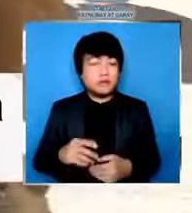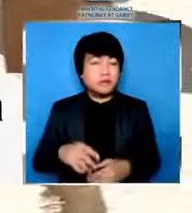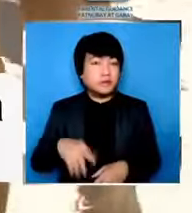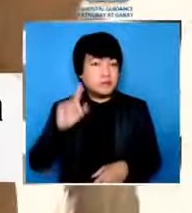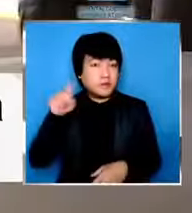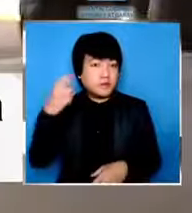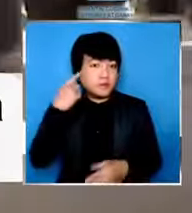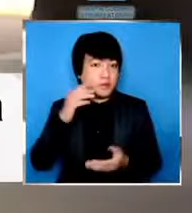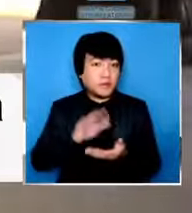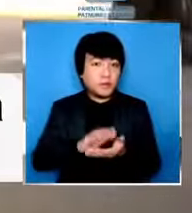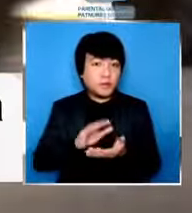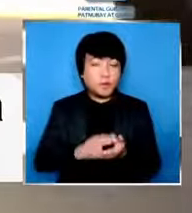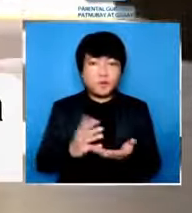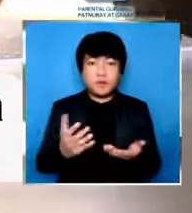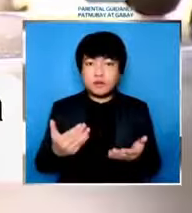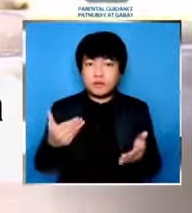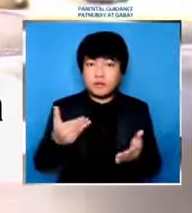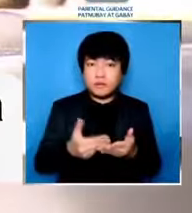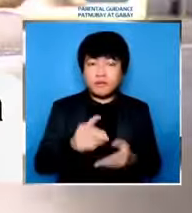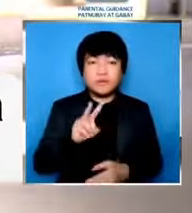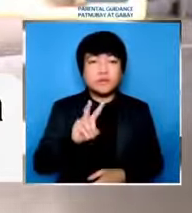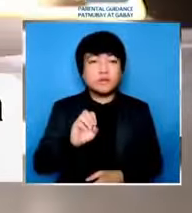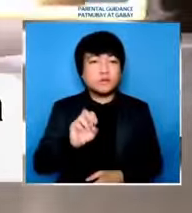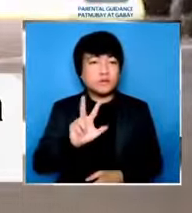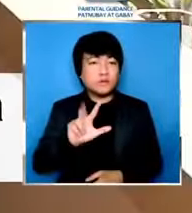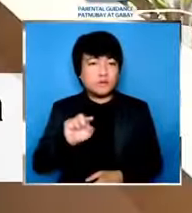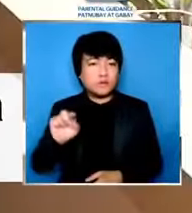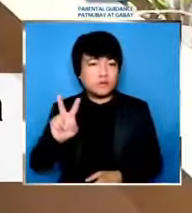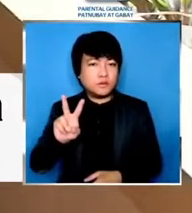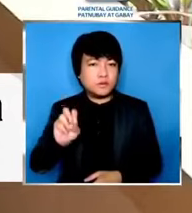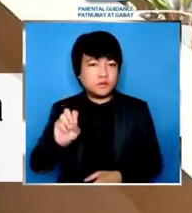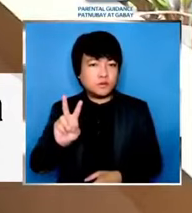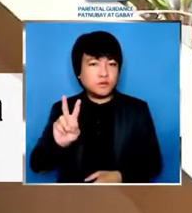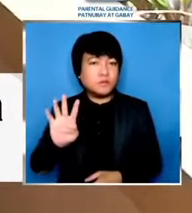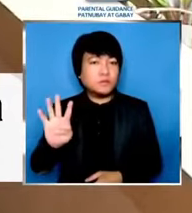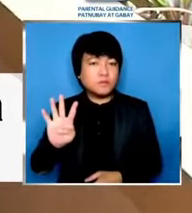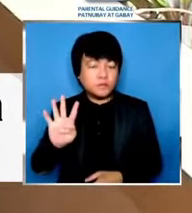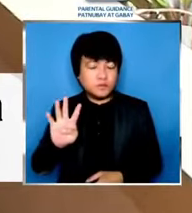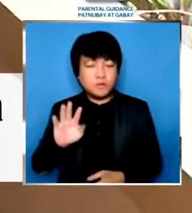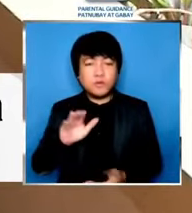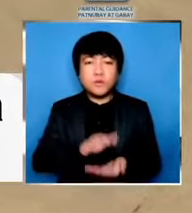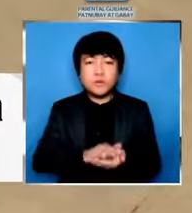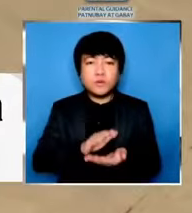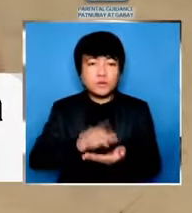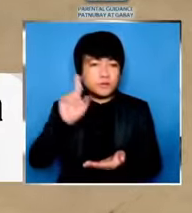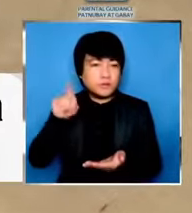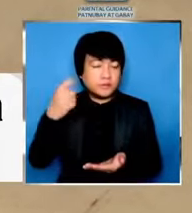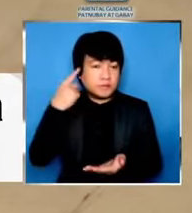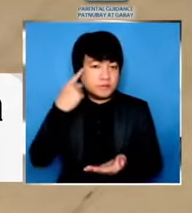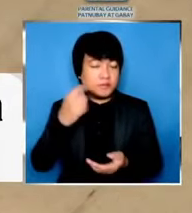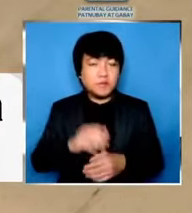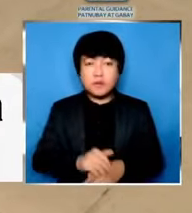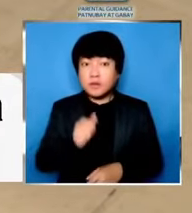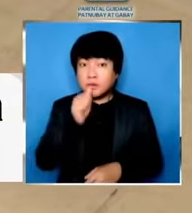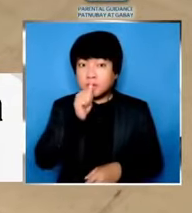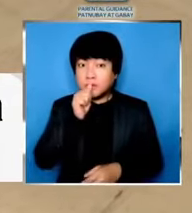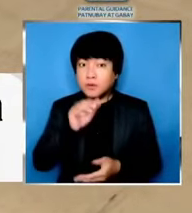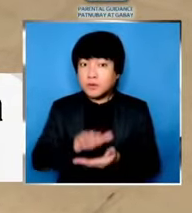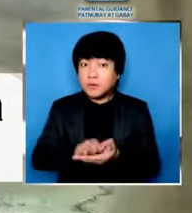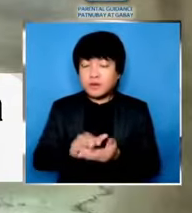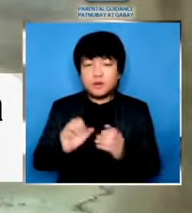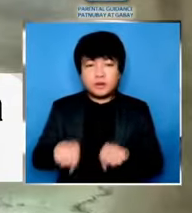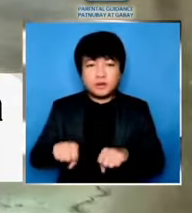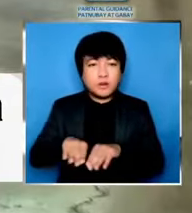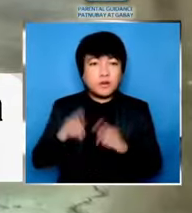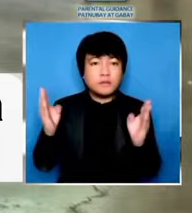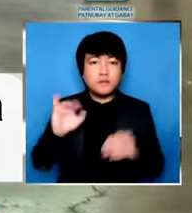ng school year 2023-2024 sa mga pampublikong paaralan. Ang mga private school naman pwedeng magbukas ng klase mula pa noong June